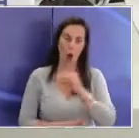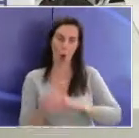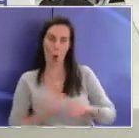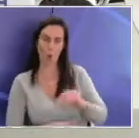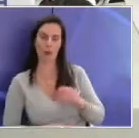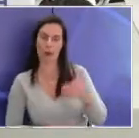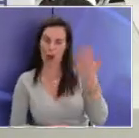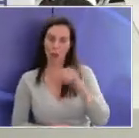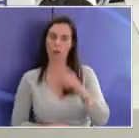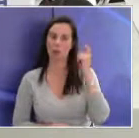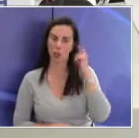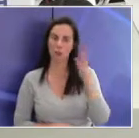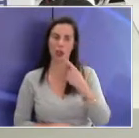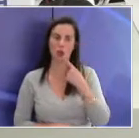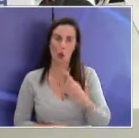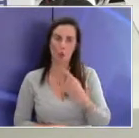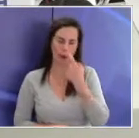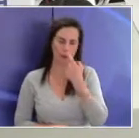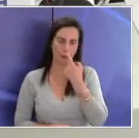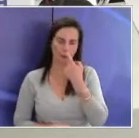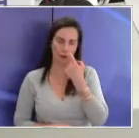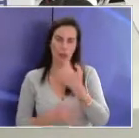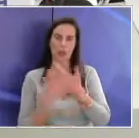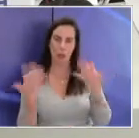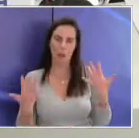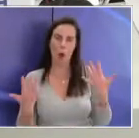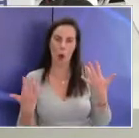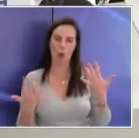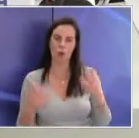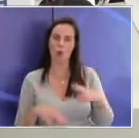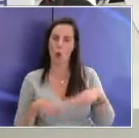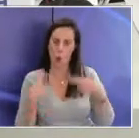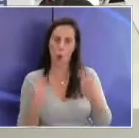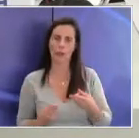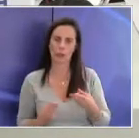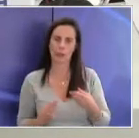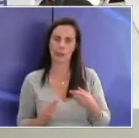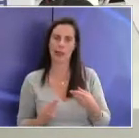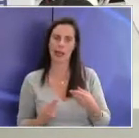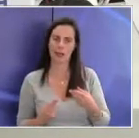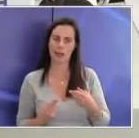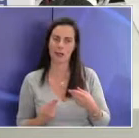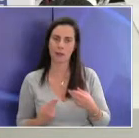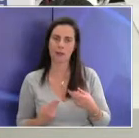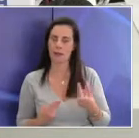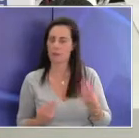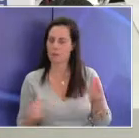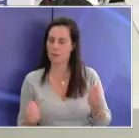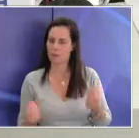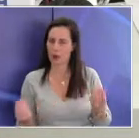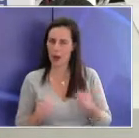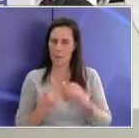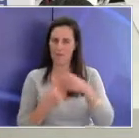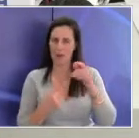אתה היית שם, שמעת את הדברים, אז ברור שהוא חוזר לאלמנט של המאבק בחרדים, אבל מה